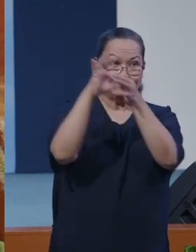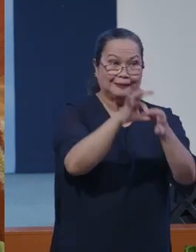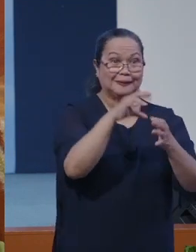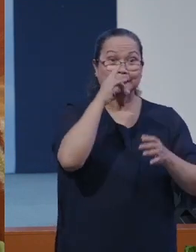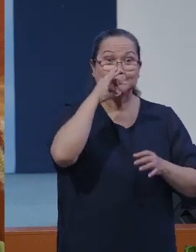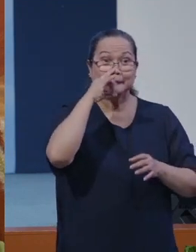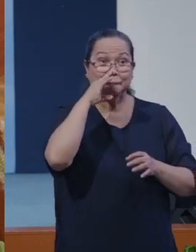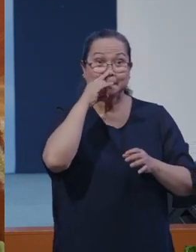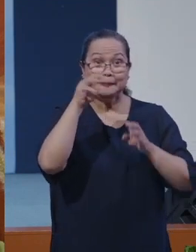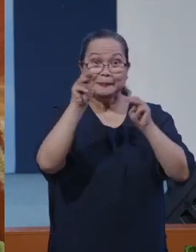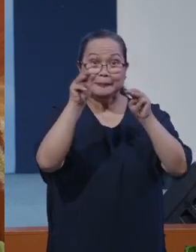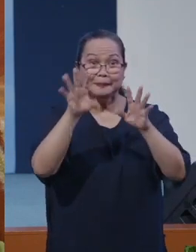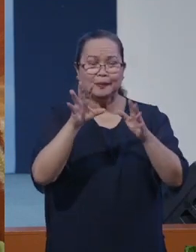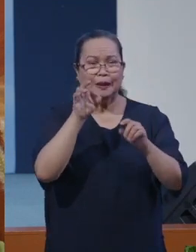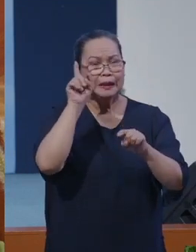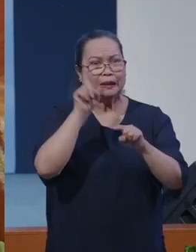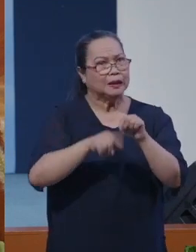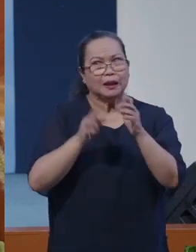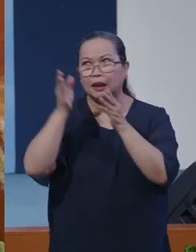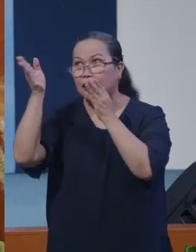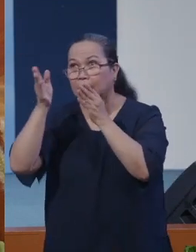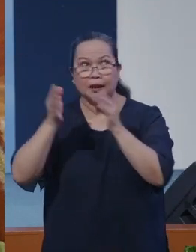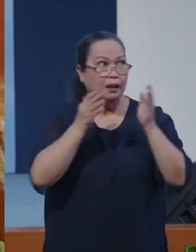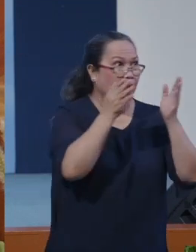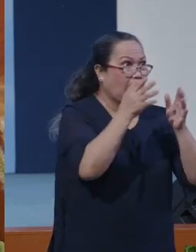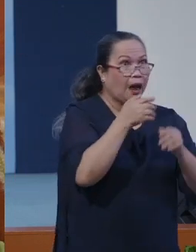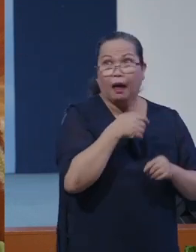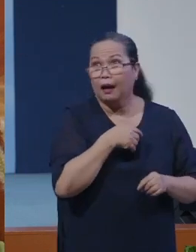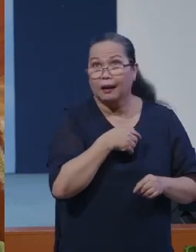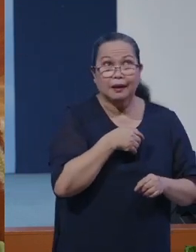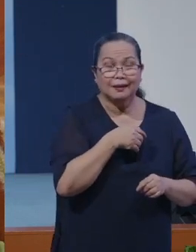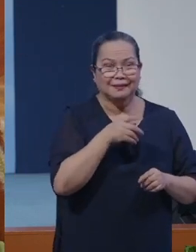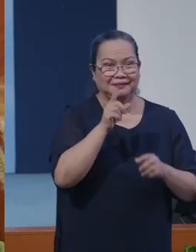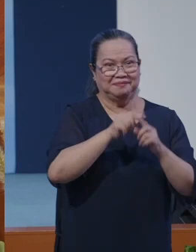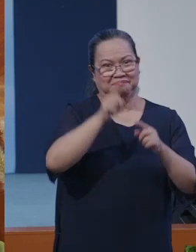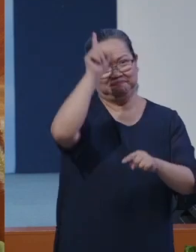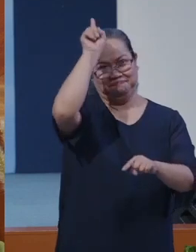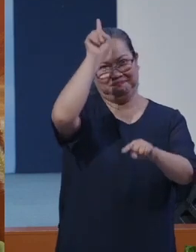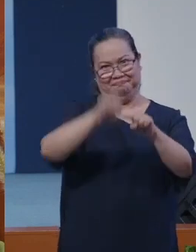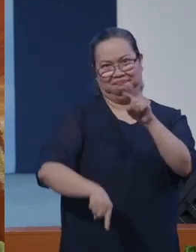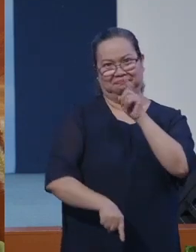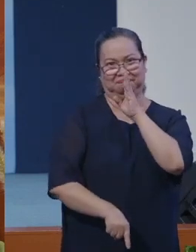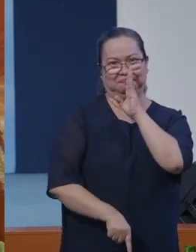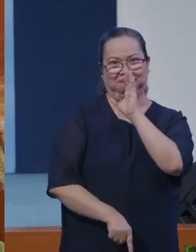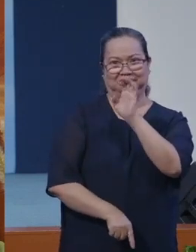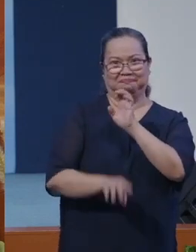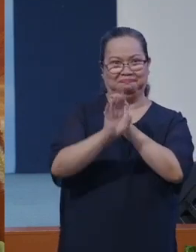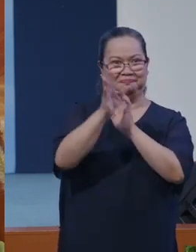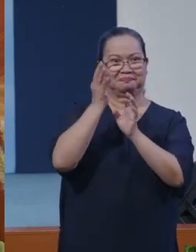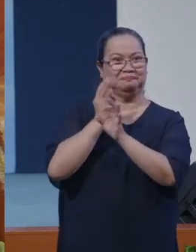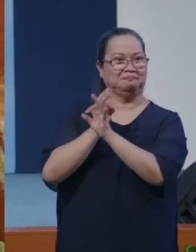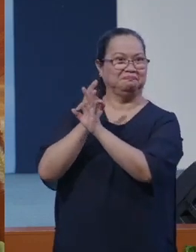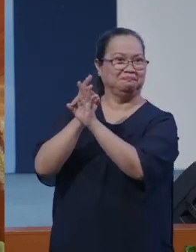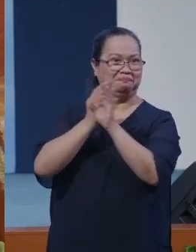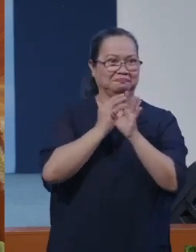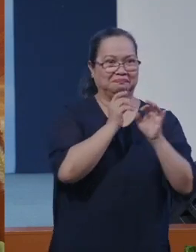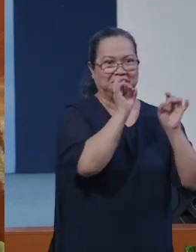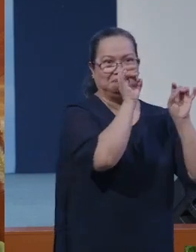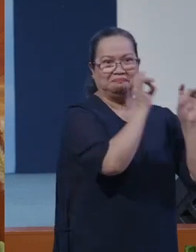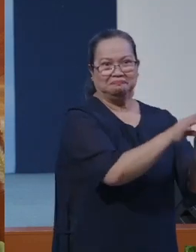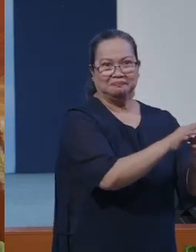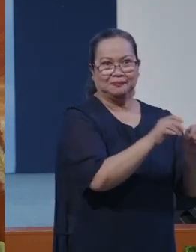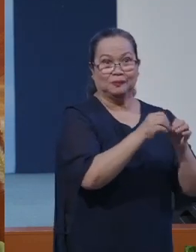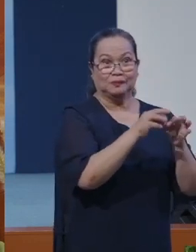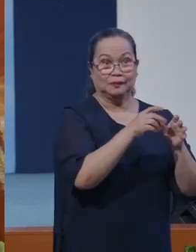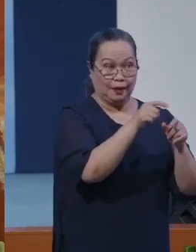slave, hindi pwedeng dalawa ang Panginoon mo. Dahil mahahati ang iyong allegiance. So, ang sabi